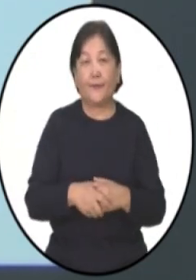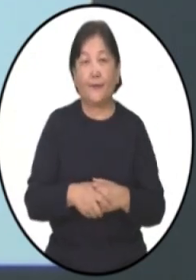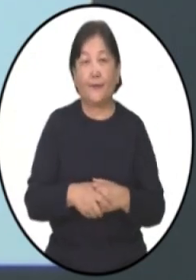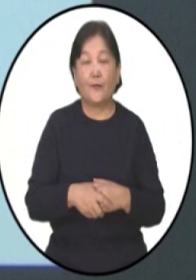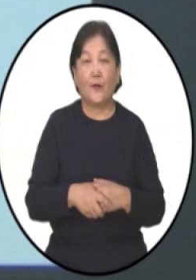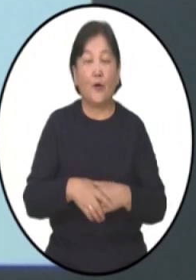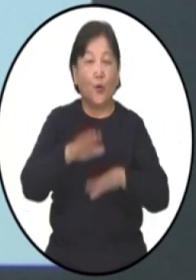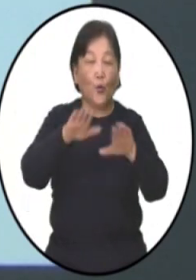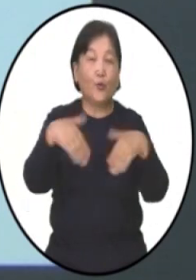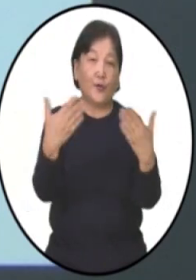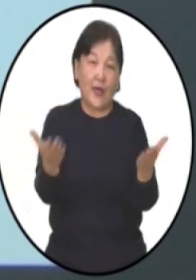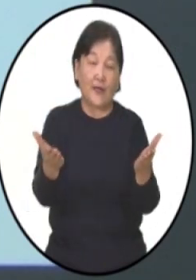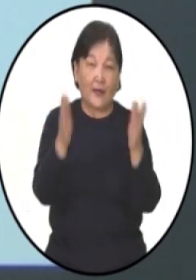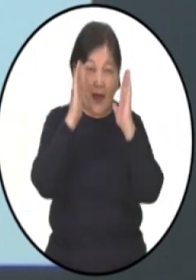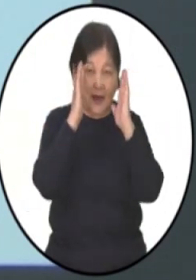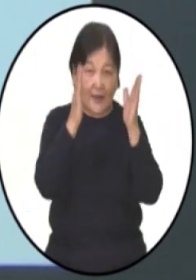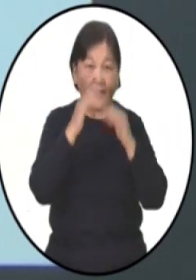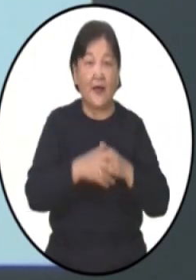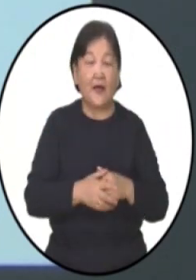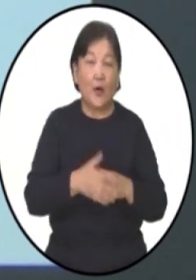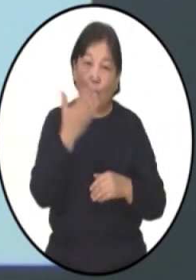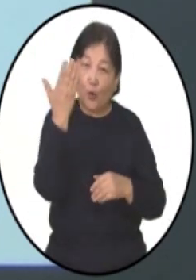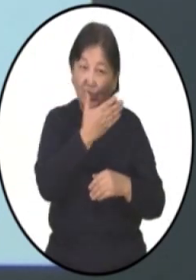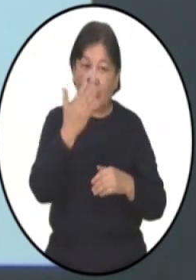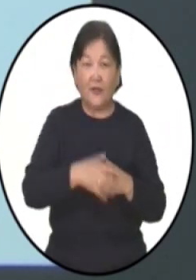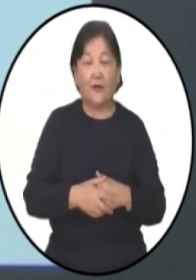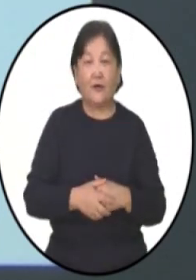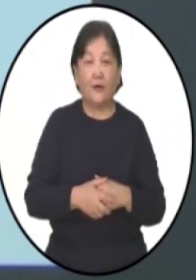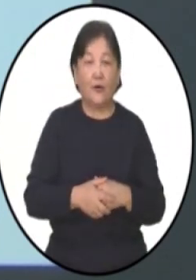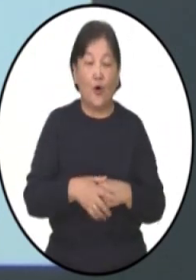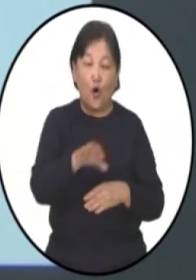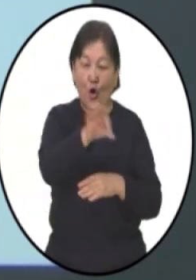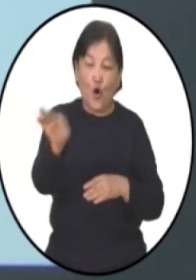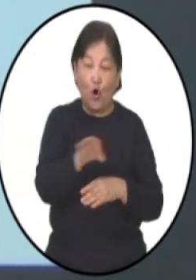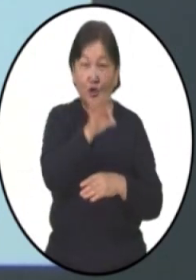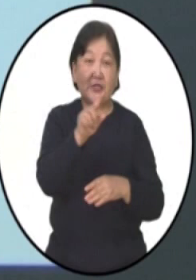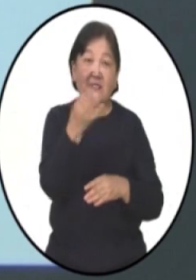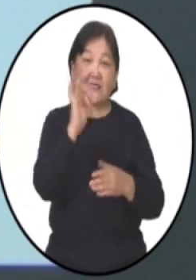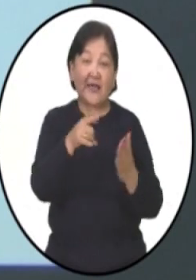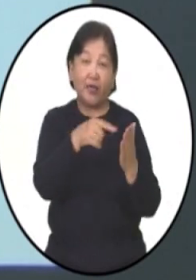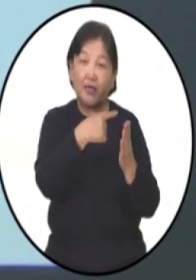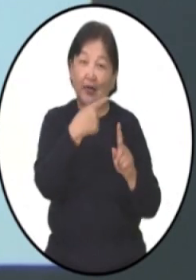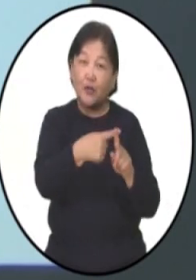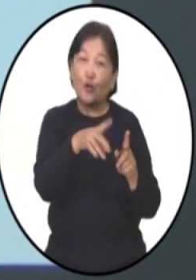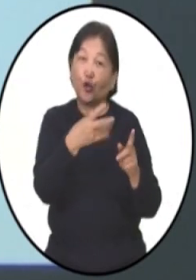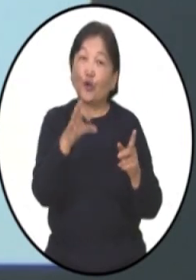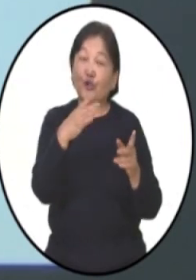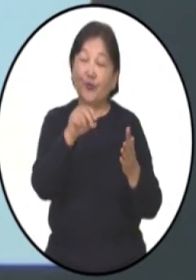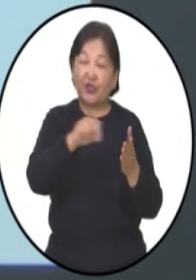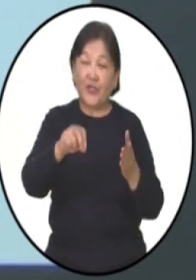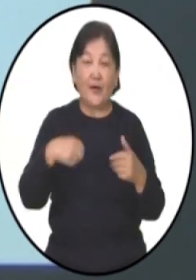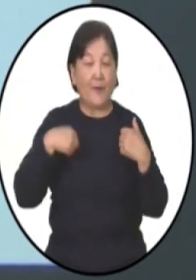За сурагчид та нар анхааралтай уншаад хоосон зайнуудыг нүхэж бичнэ. За багш нь тодорхой хугацаа